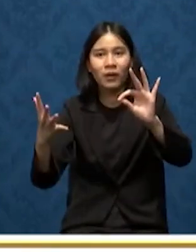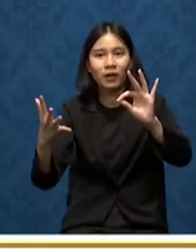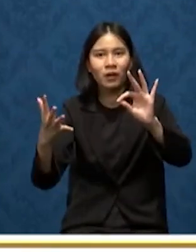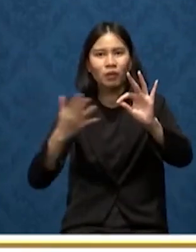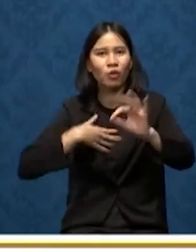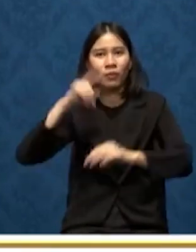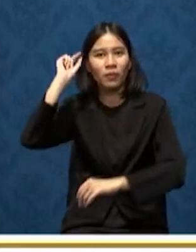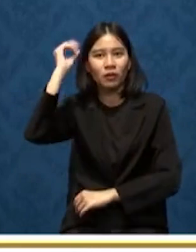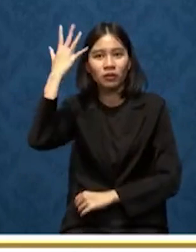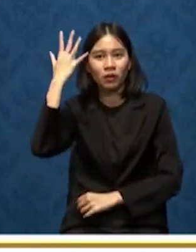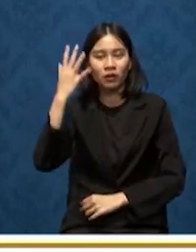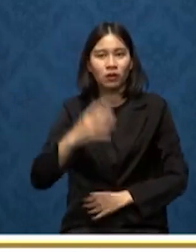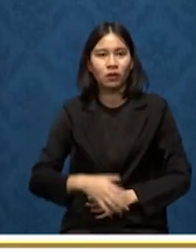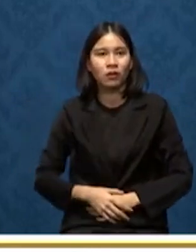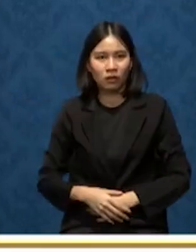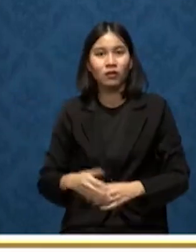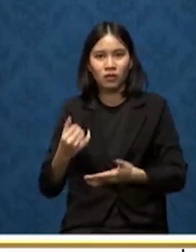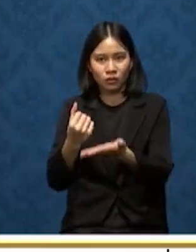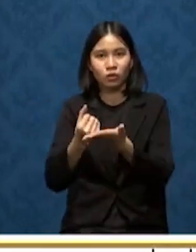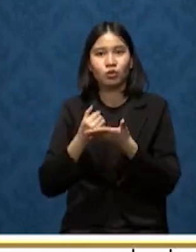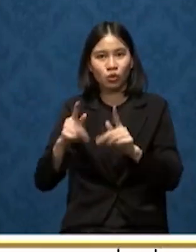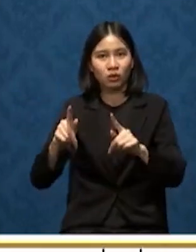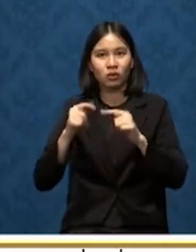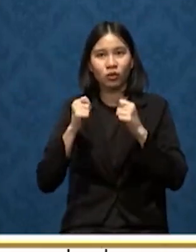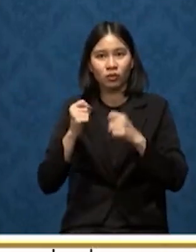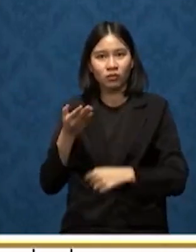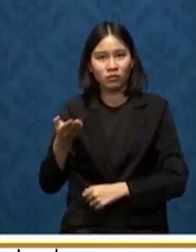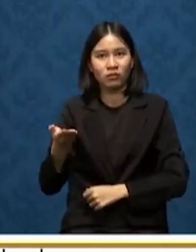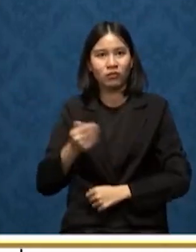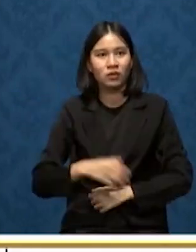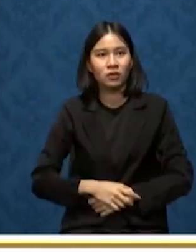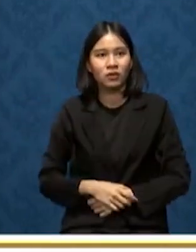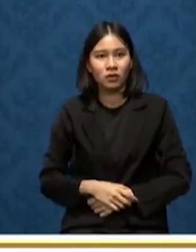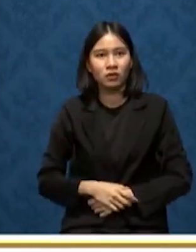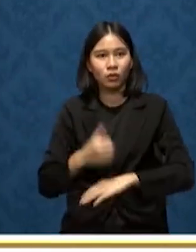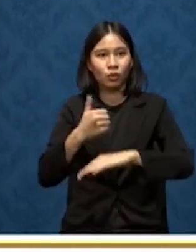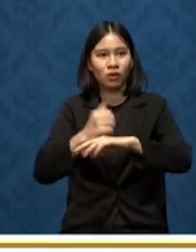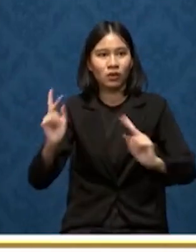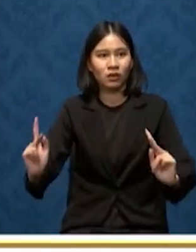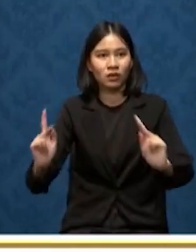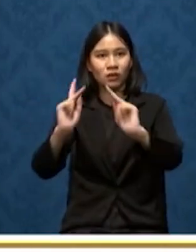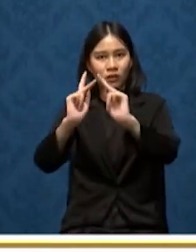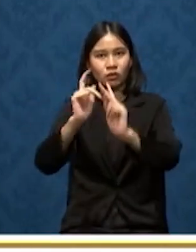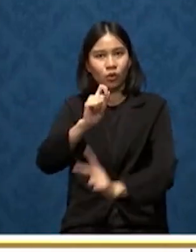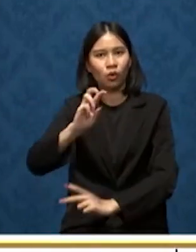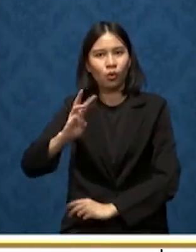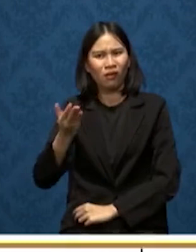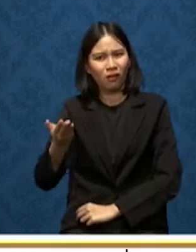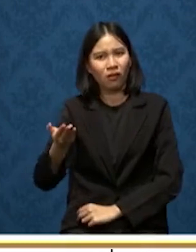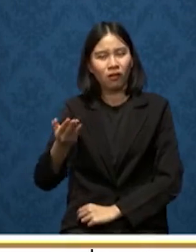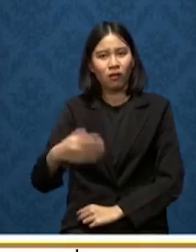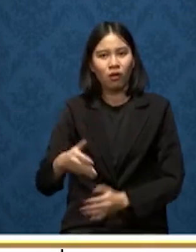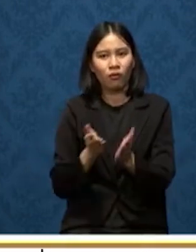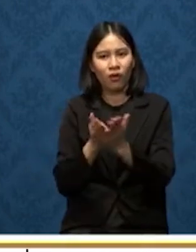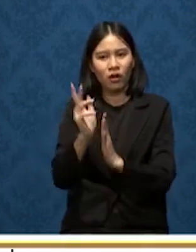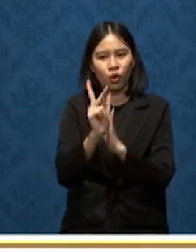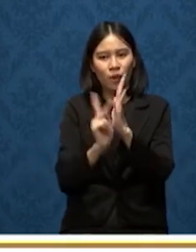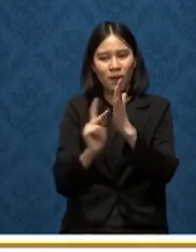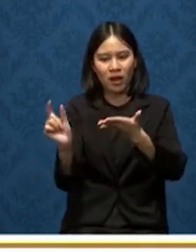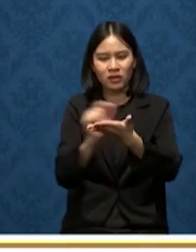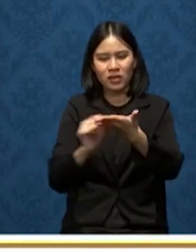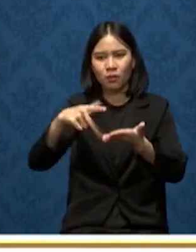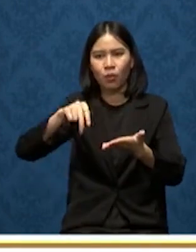ผมไม่เข้าใจท่ว่ารครรัน maksterวากินสินธung harap ผู้รางกฎหมายสบับนี้